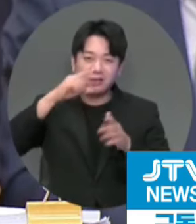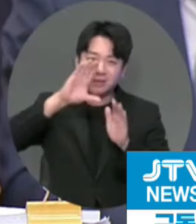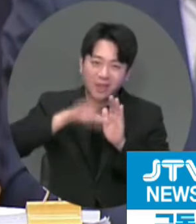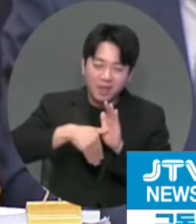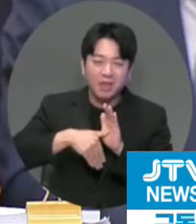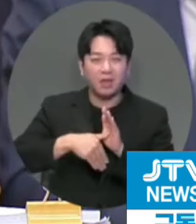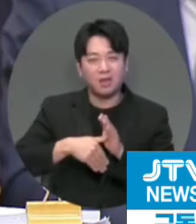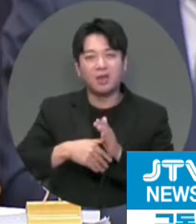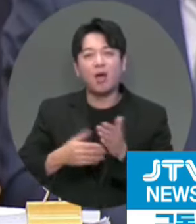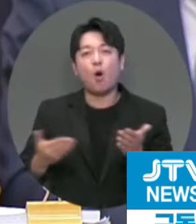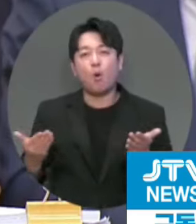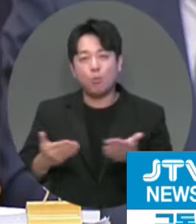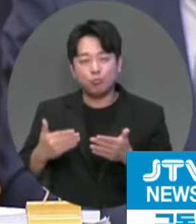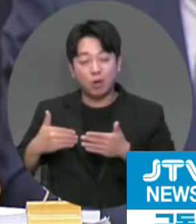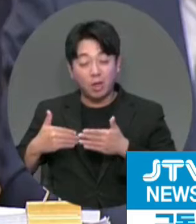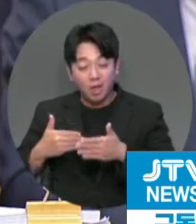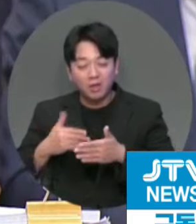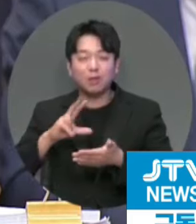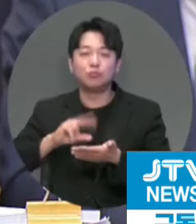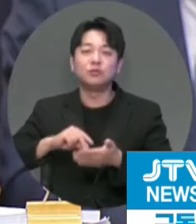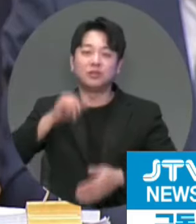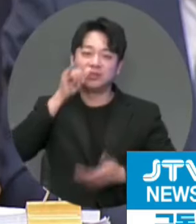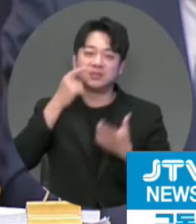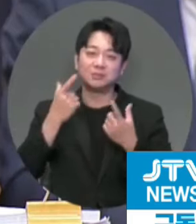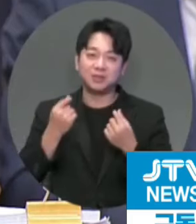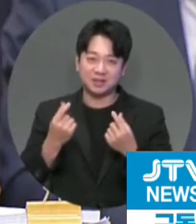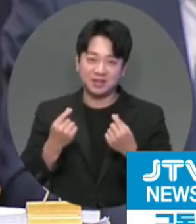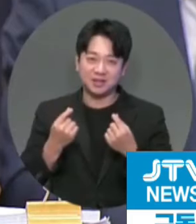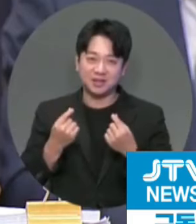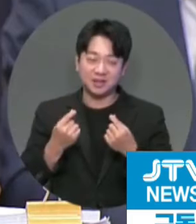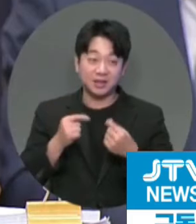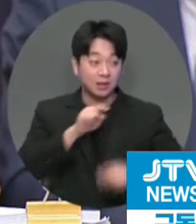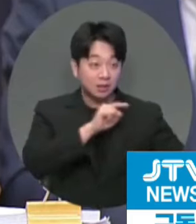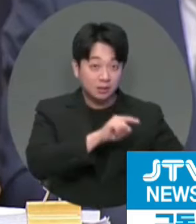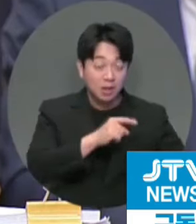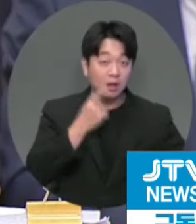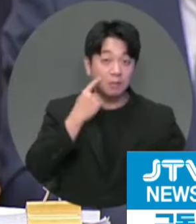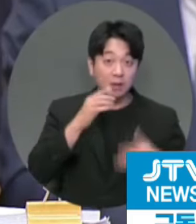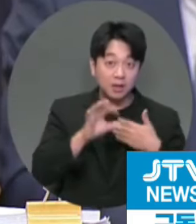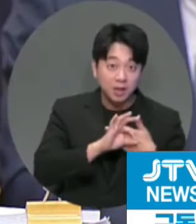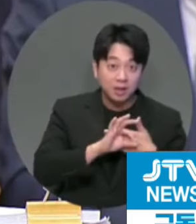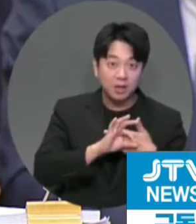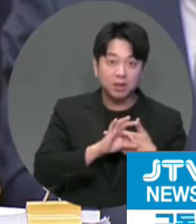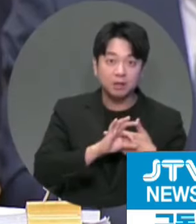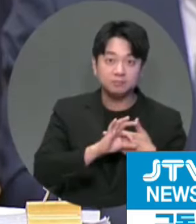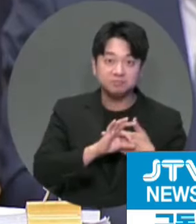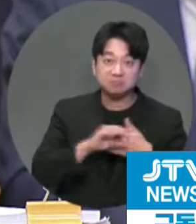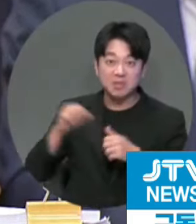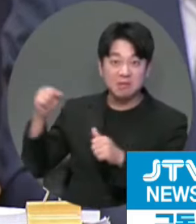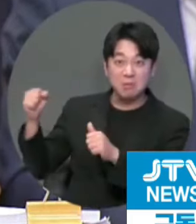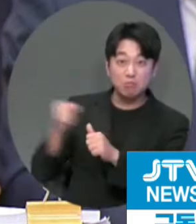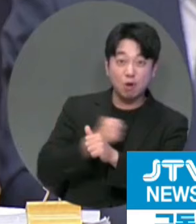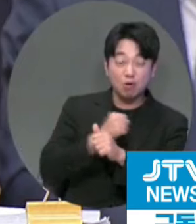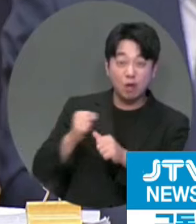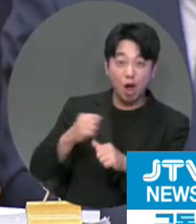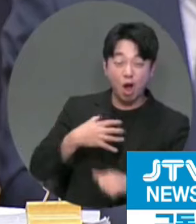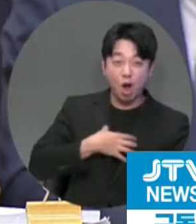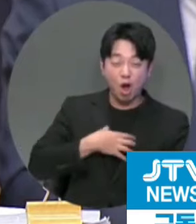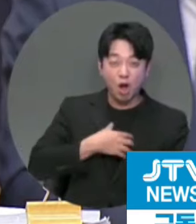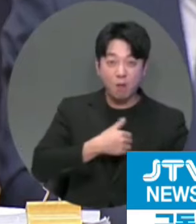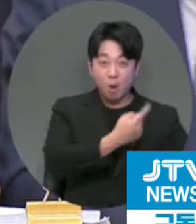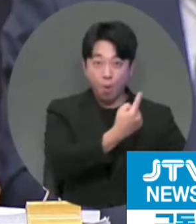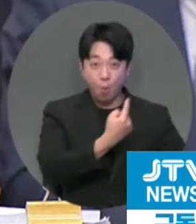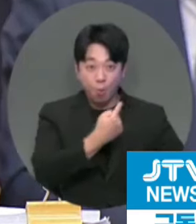쉽게 이야기하면 법률적으로 상대가 공격을 해오면 그걸 제압하는 행위는 정당 행위로서 뭐 판단할 수 있을